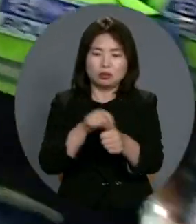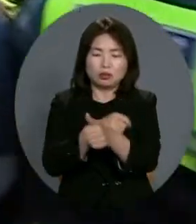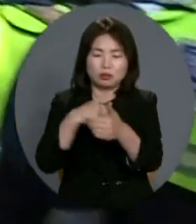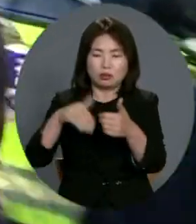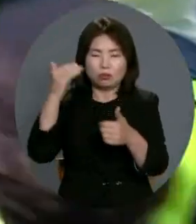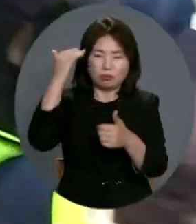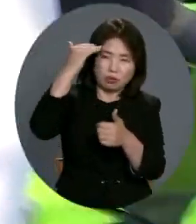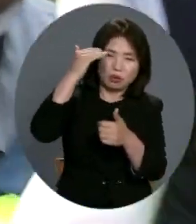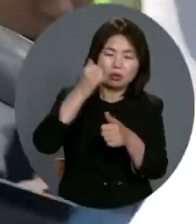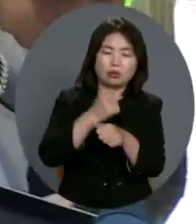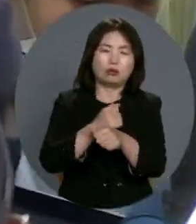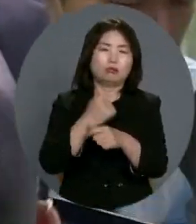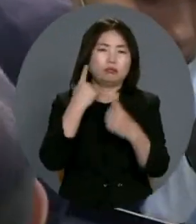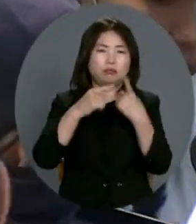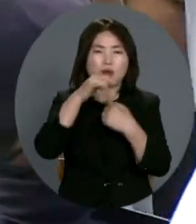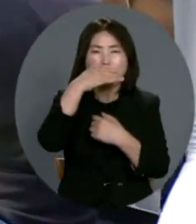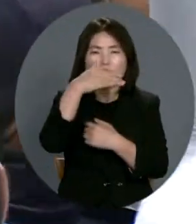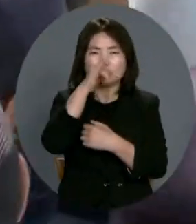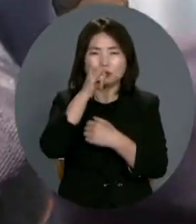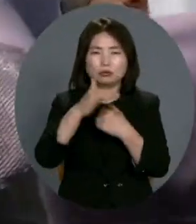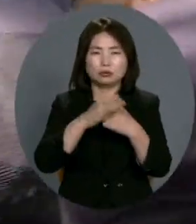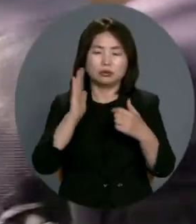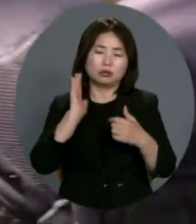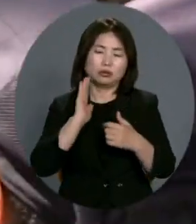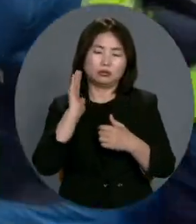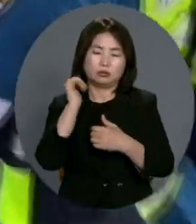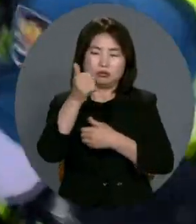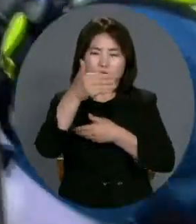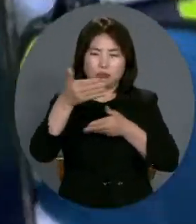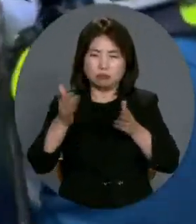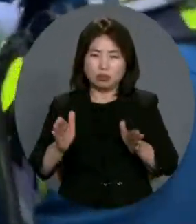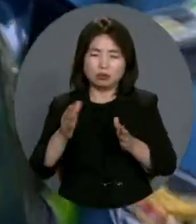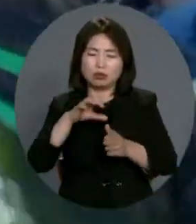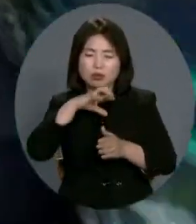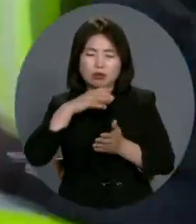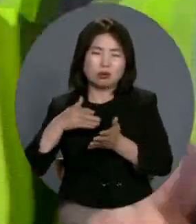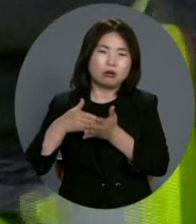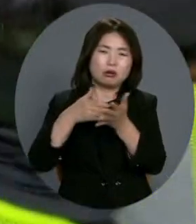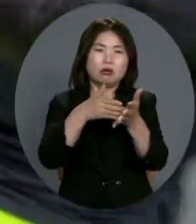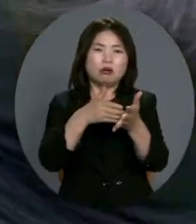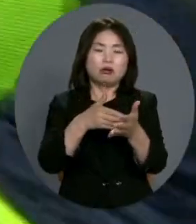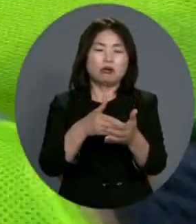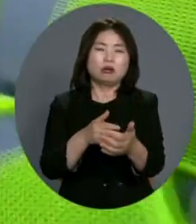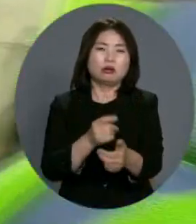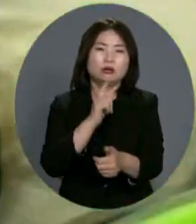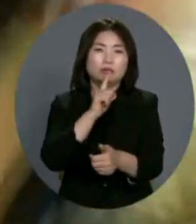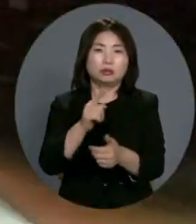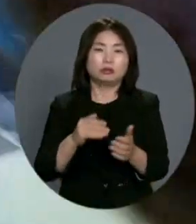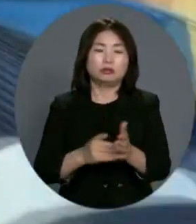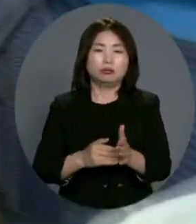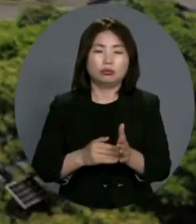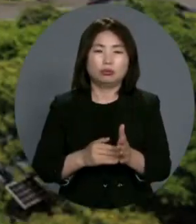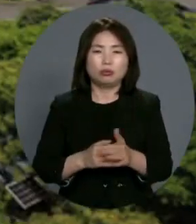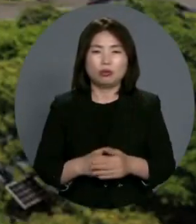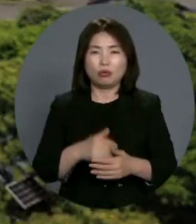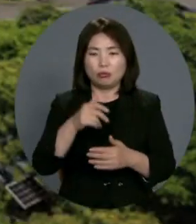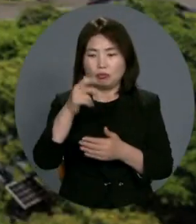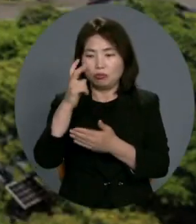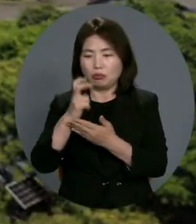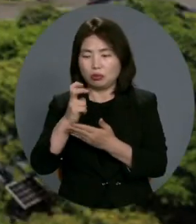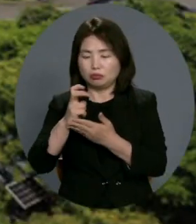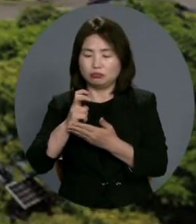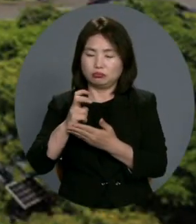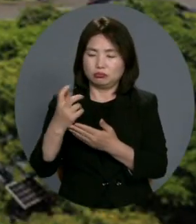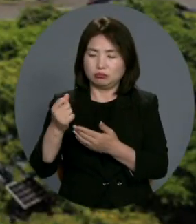공무집행 방해 치상죄에 해당할 수 있다며 이번 사태에 대해 대통령실에도 강력하게 항의했다고 밝혔고 법제처에